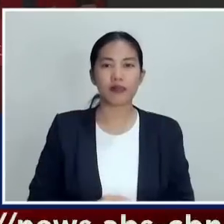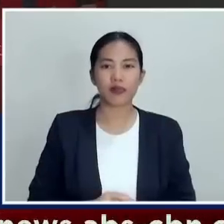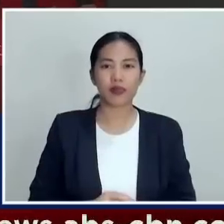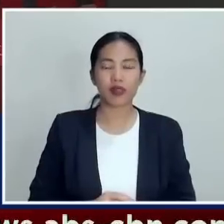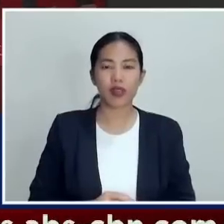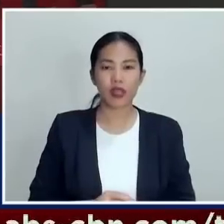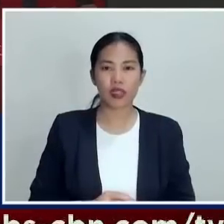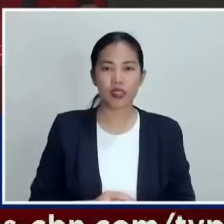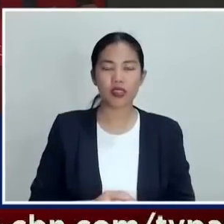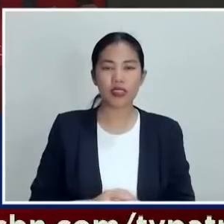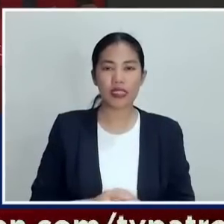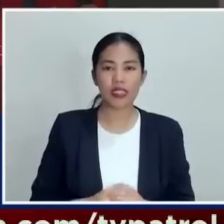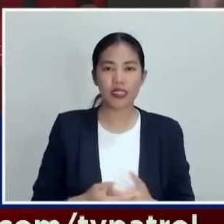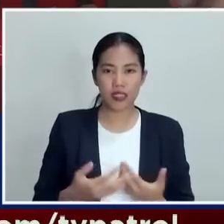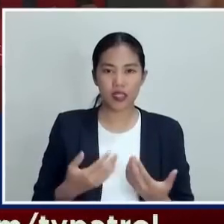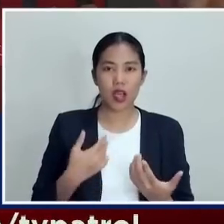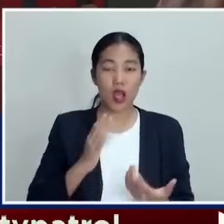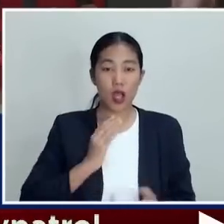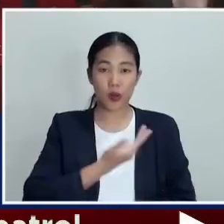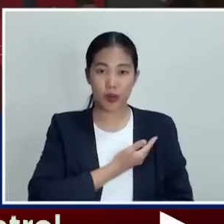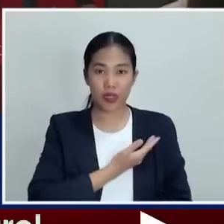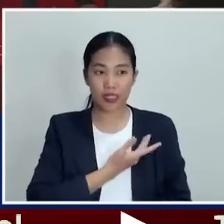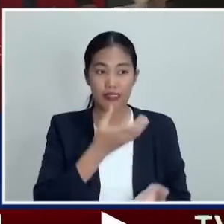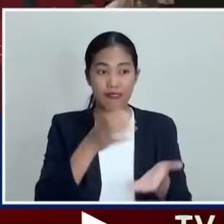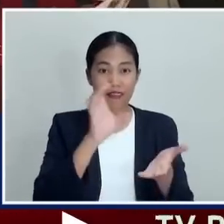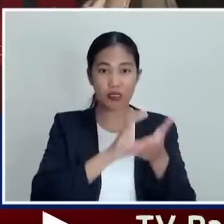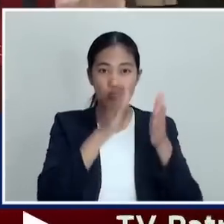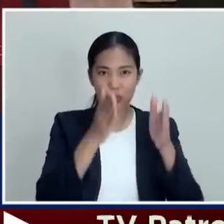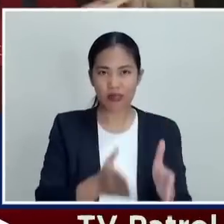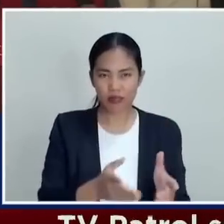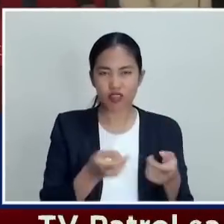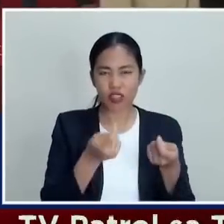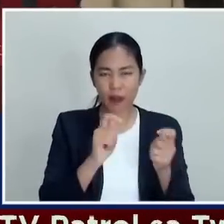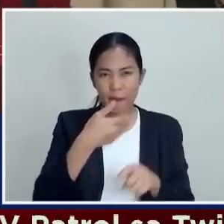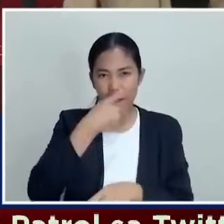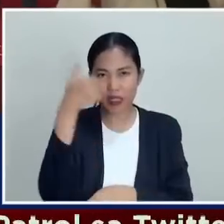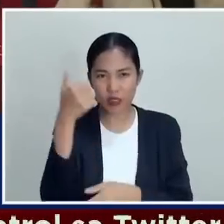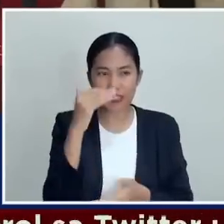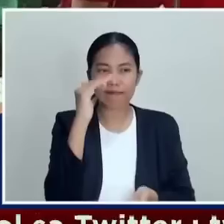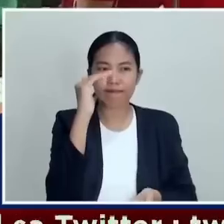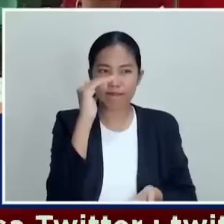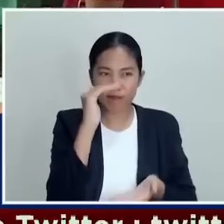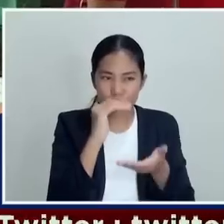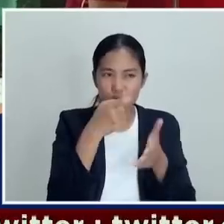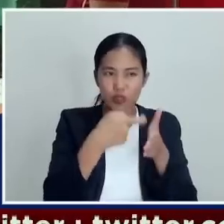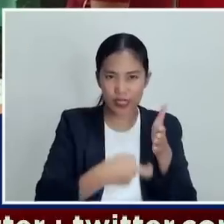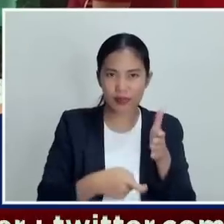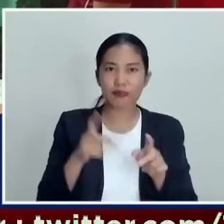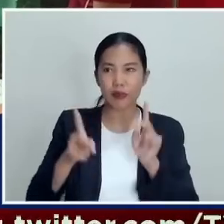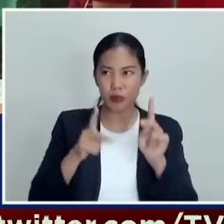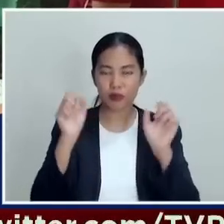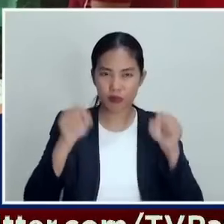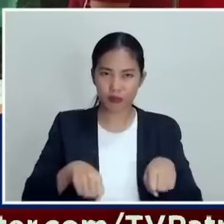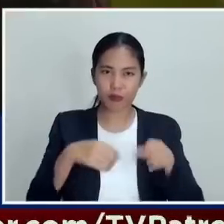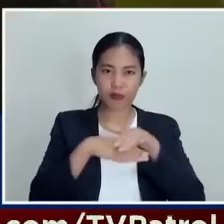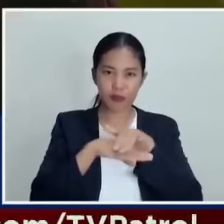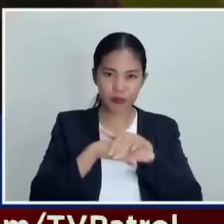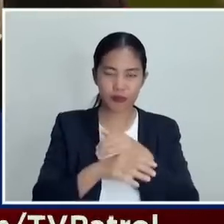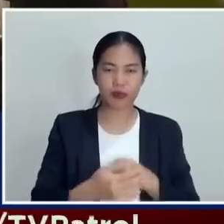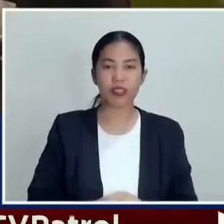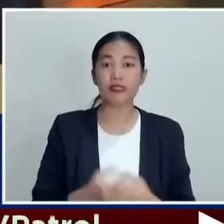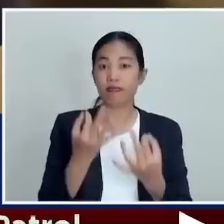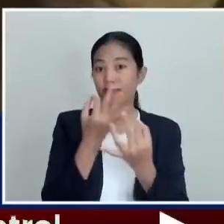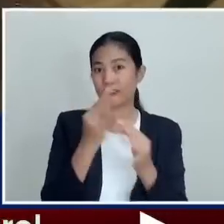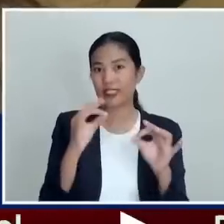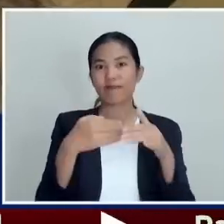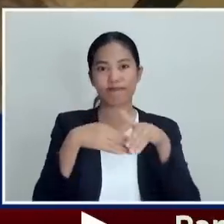price at the bare minimum, at least so that it can be afford, people can afford it. Libre ang entrance sa World